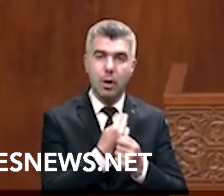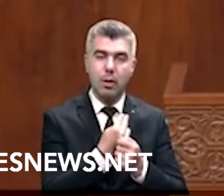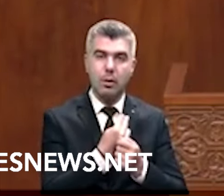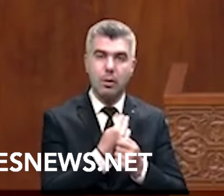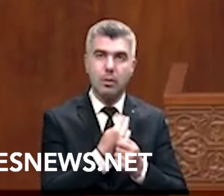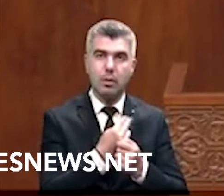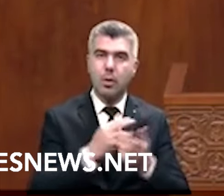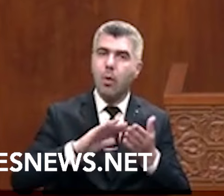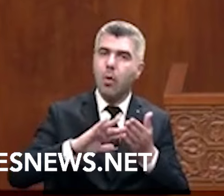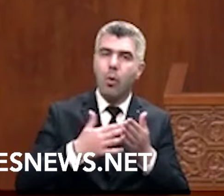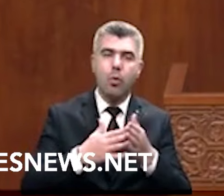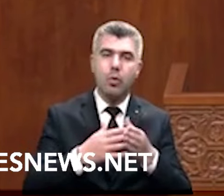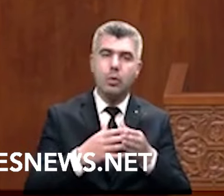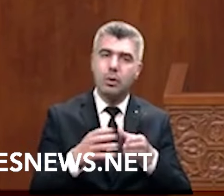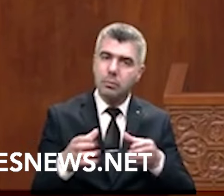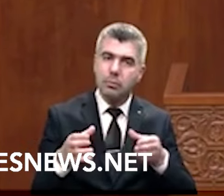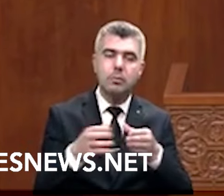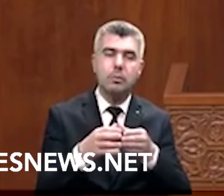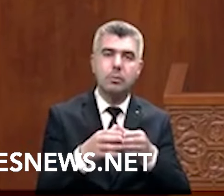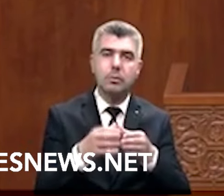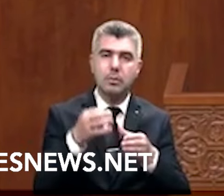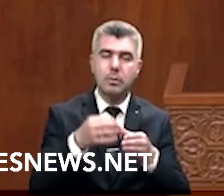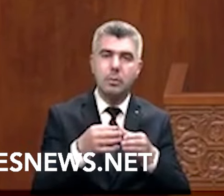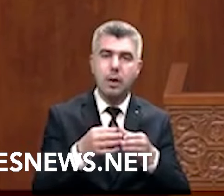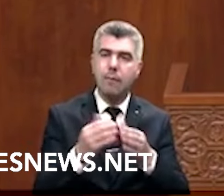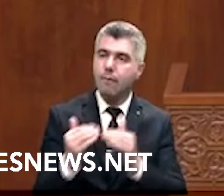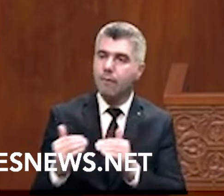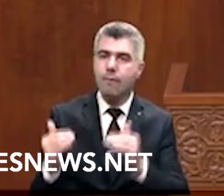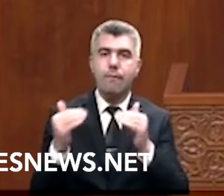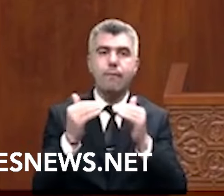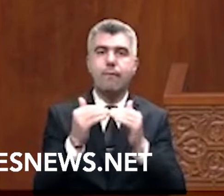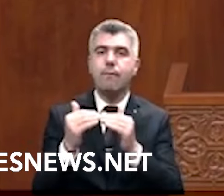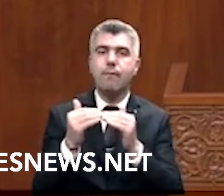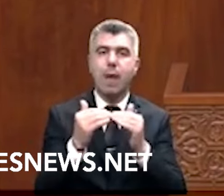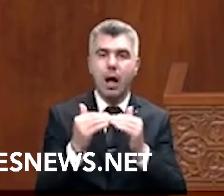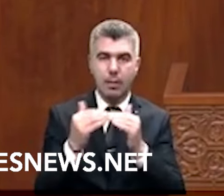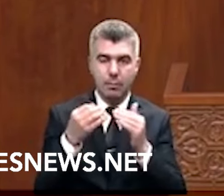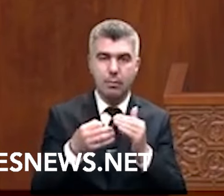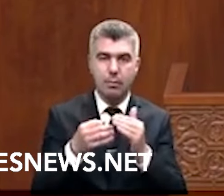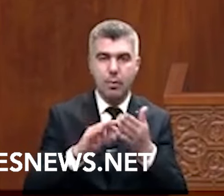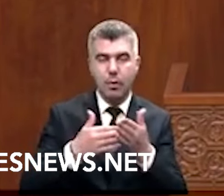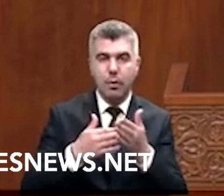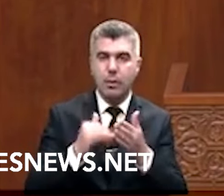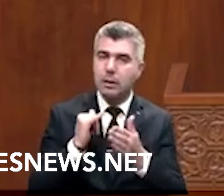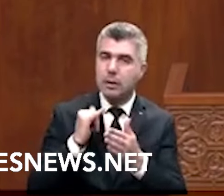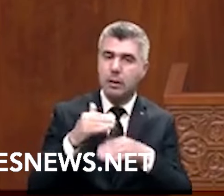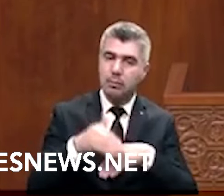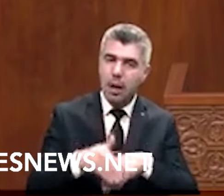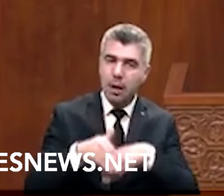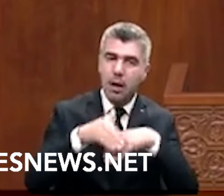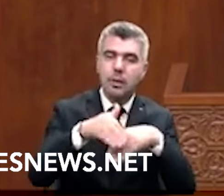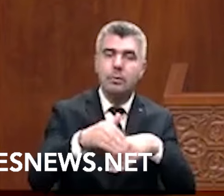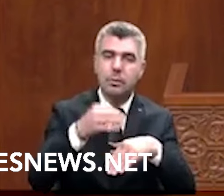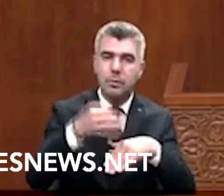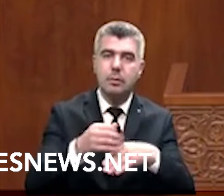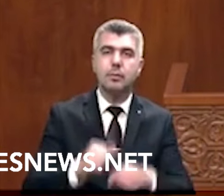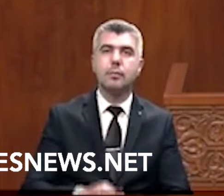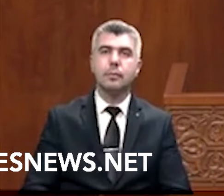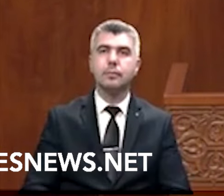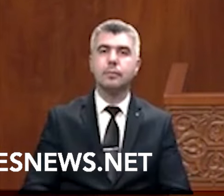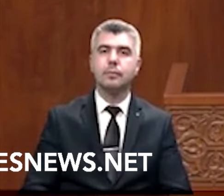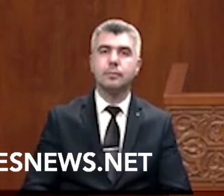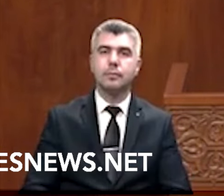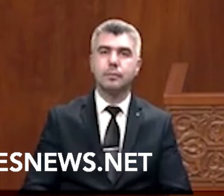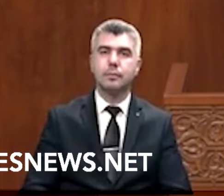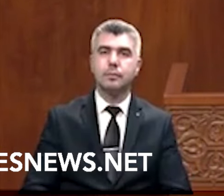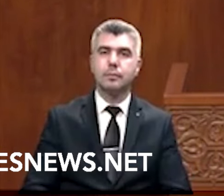بكل اغلبيتها في الحفاظ على هذا الانسجام وتوفير ضمانات استمرار بكل ثبات وعزم